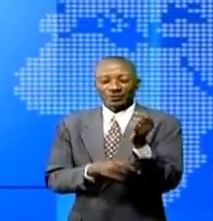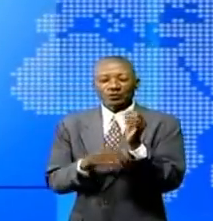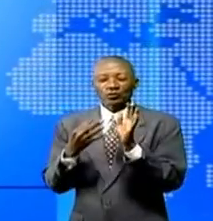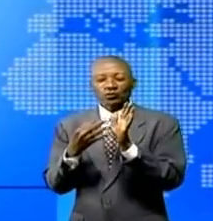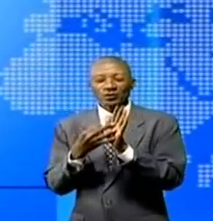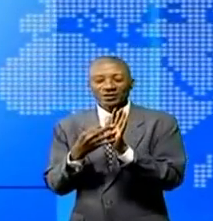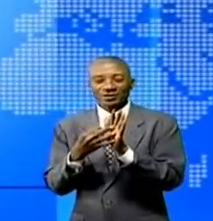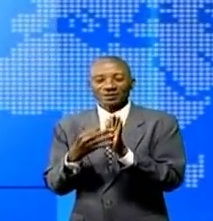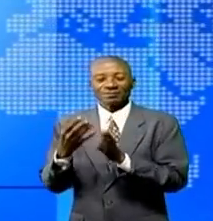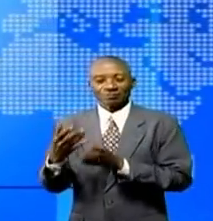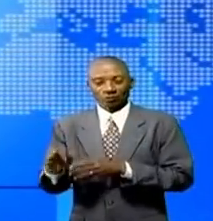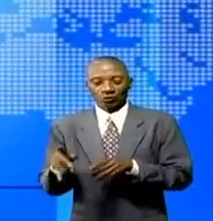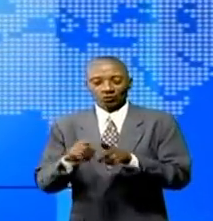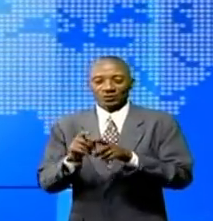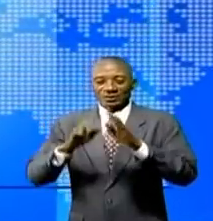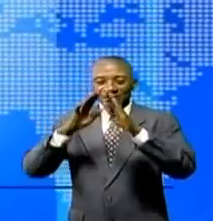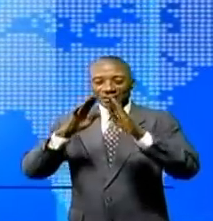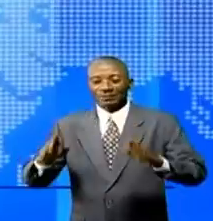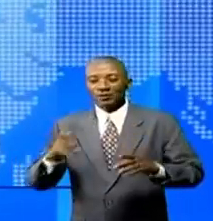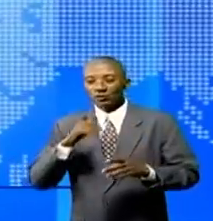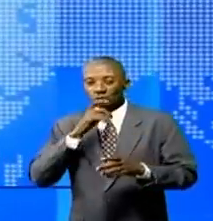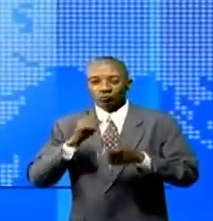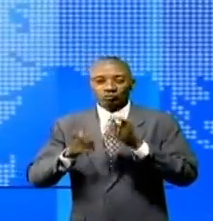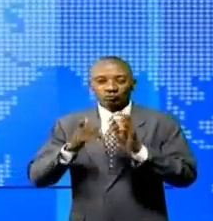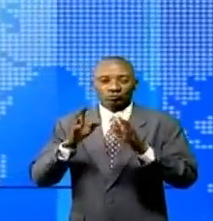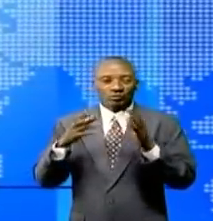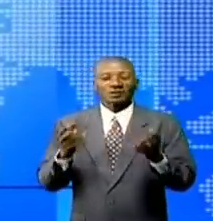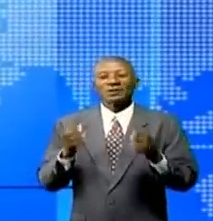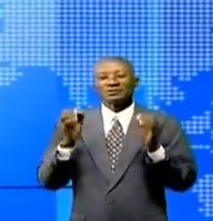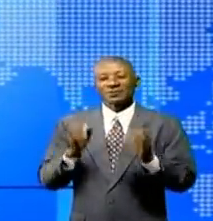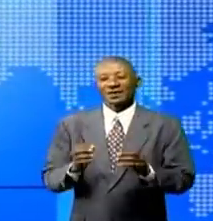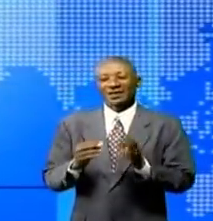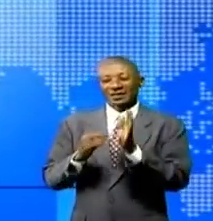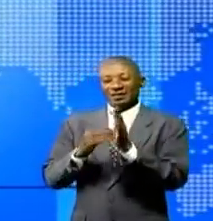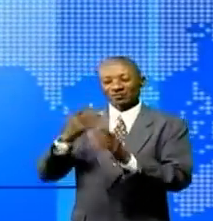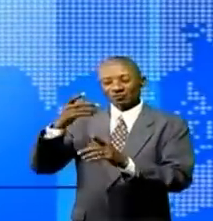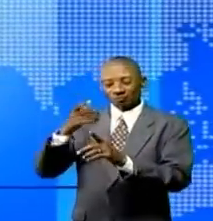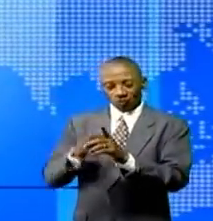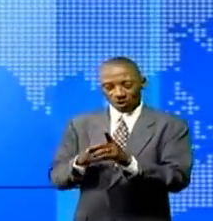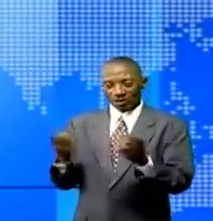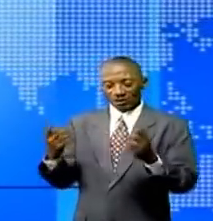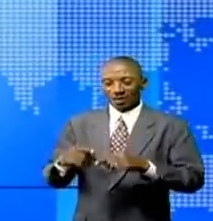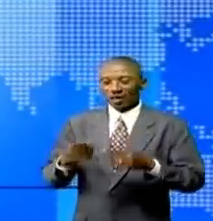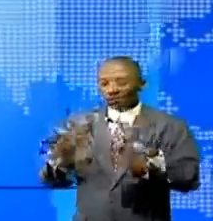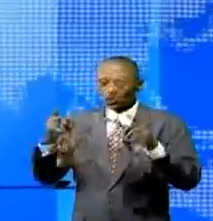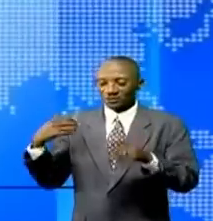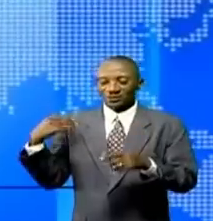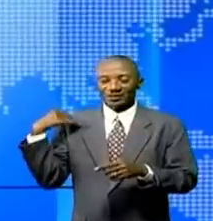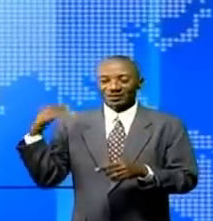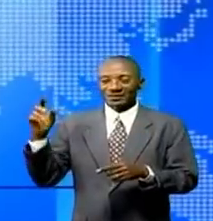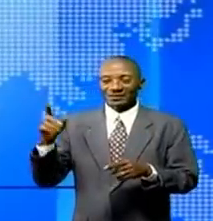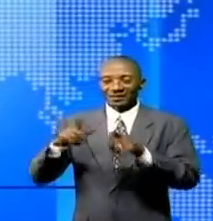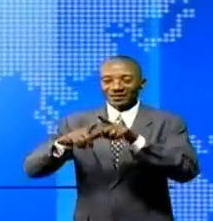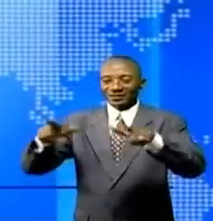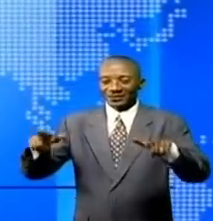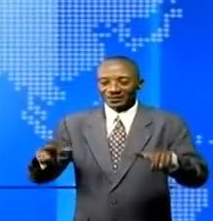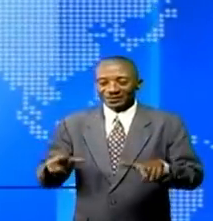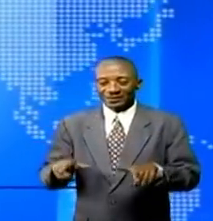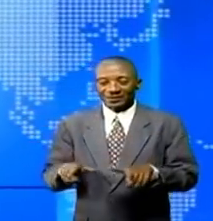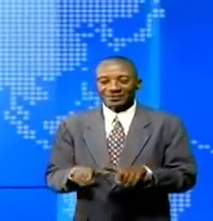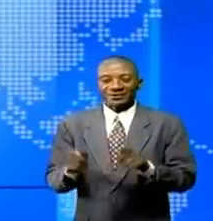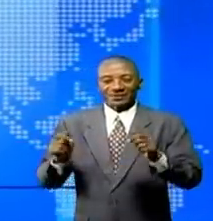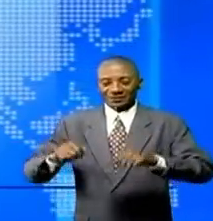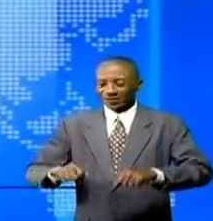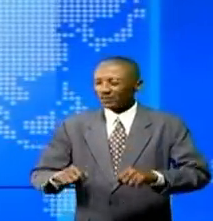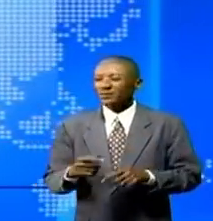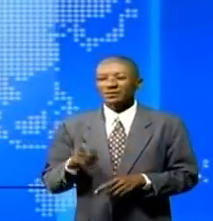laissé des stigmates. 9 mois après la proclamation de l'état de siège, l'administration militaire s'attelle à construire. Bienvenue